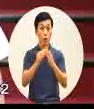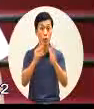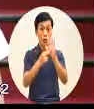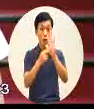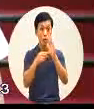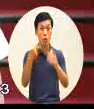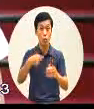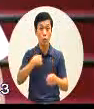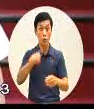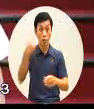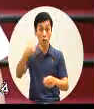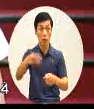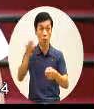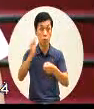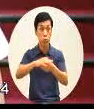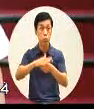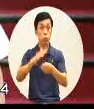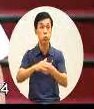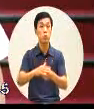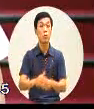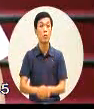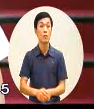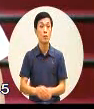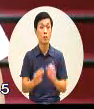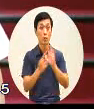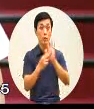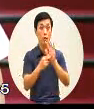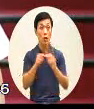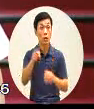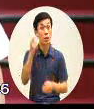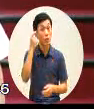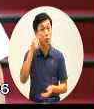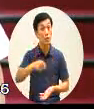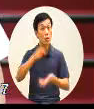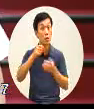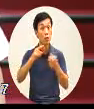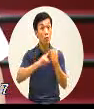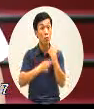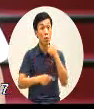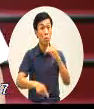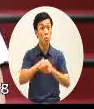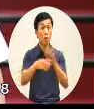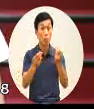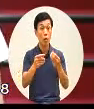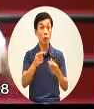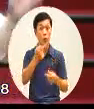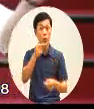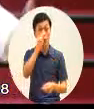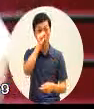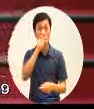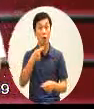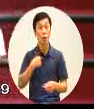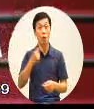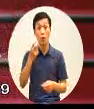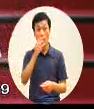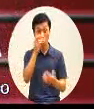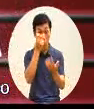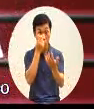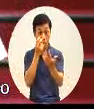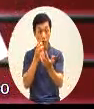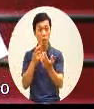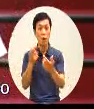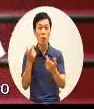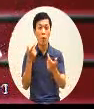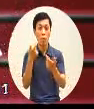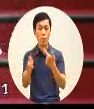那请你刚刚没有违法，那最好了。但是我明明看就有抵触啊。